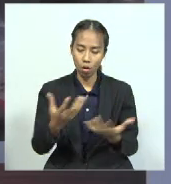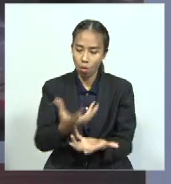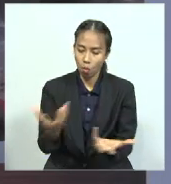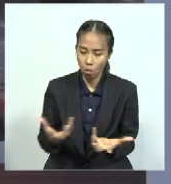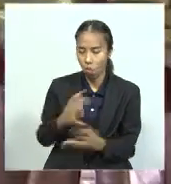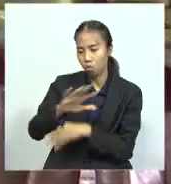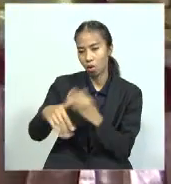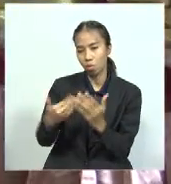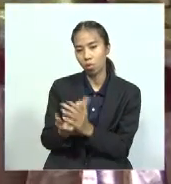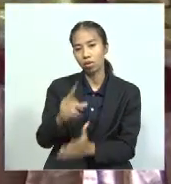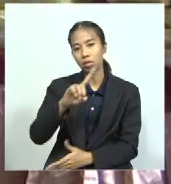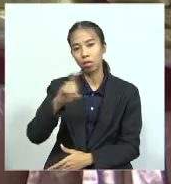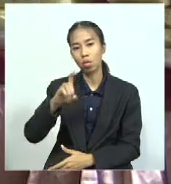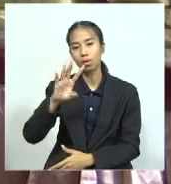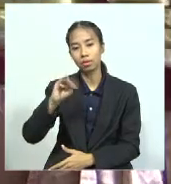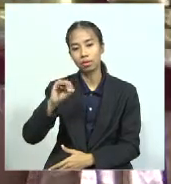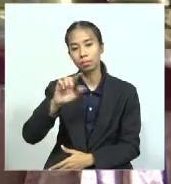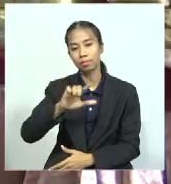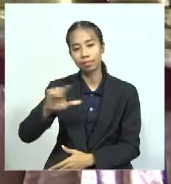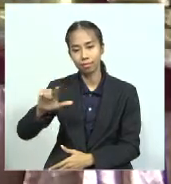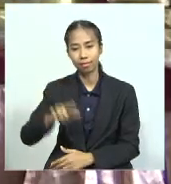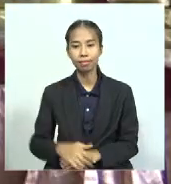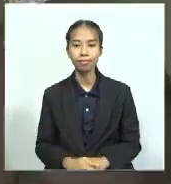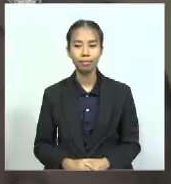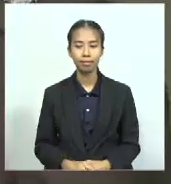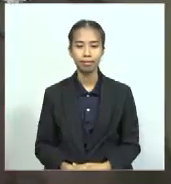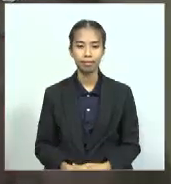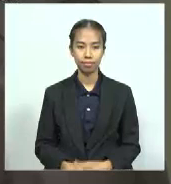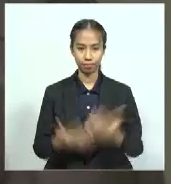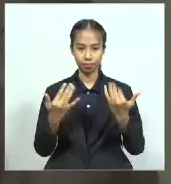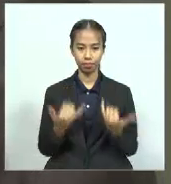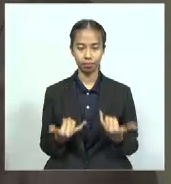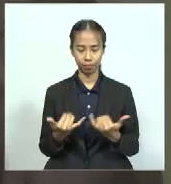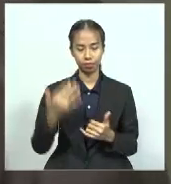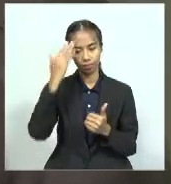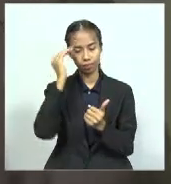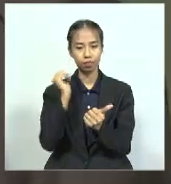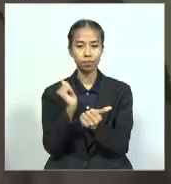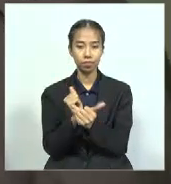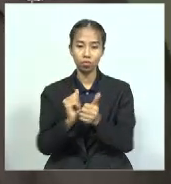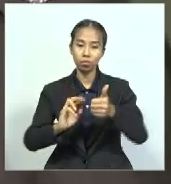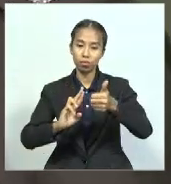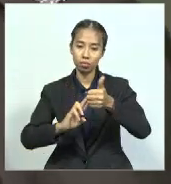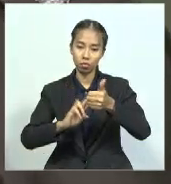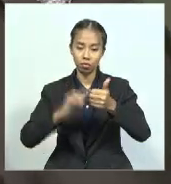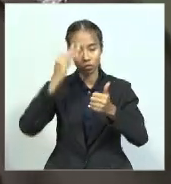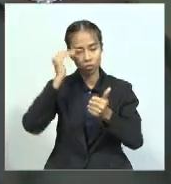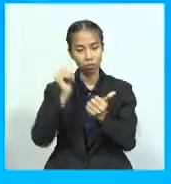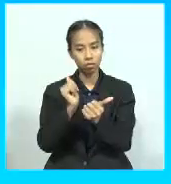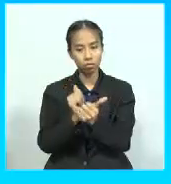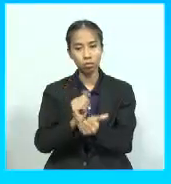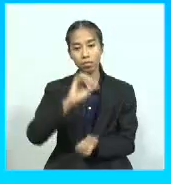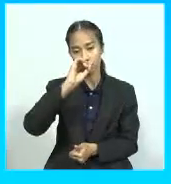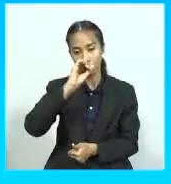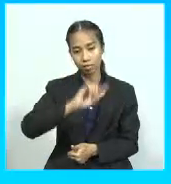พย์สินที่ยึดได้140ล้านบาทค่ะพลตำรวจเอกเฉลิมเกียรติศรีวรขานรองผู้บัญชาการตำรวจแห่งชาติ